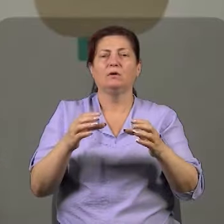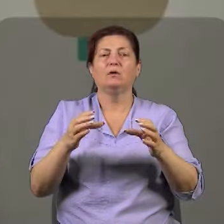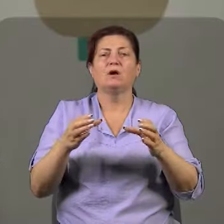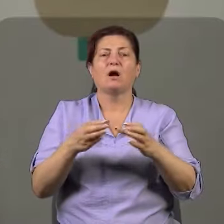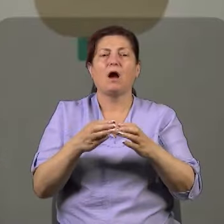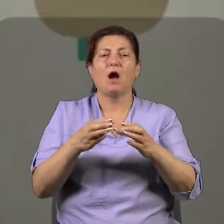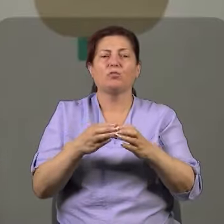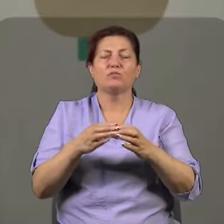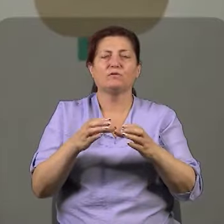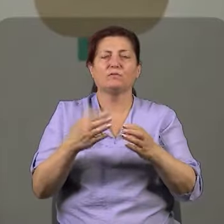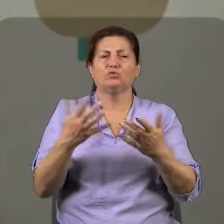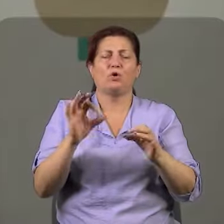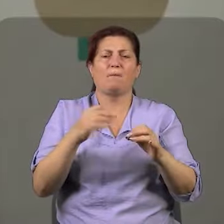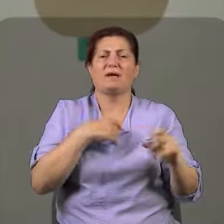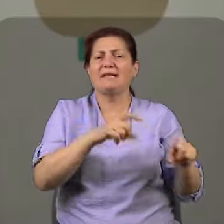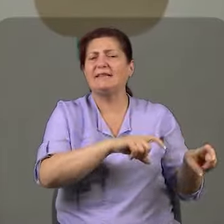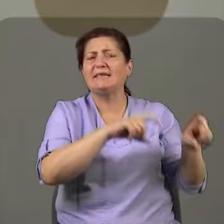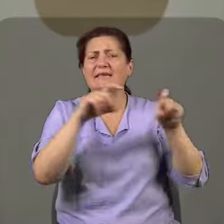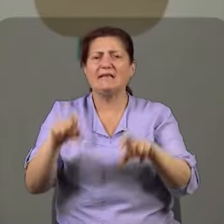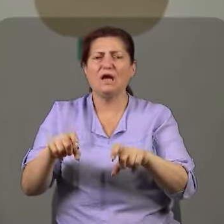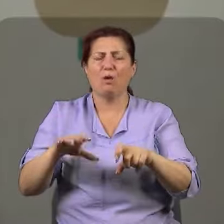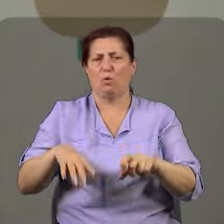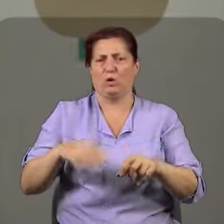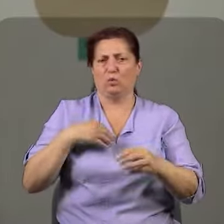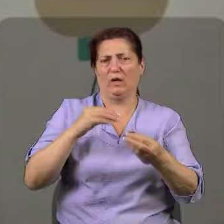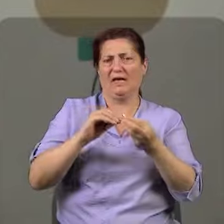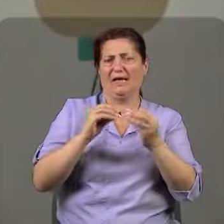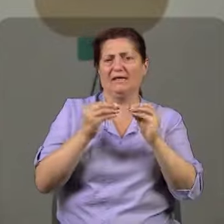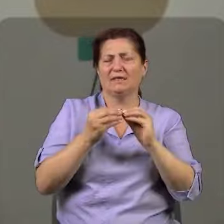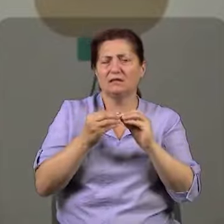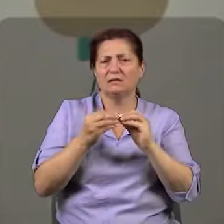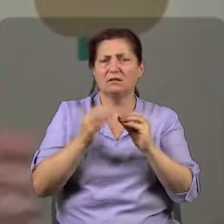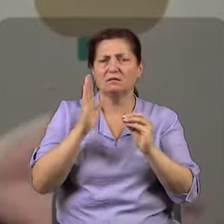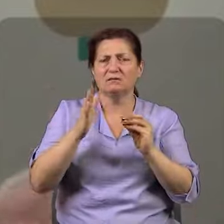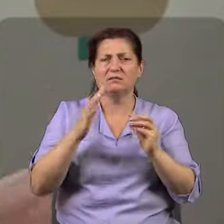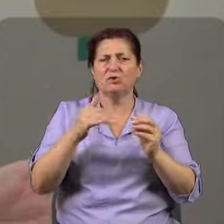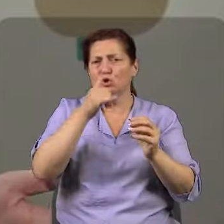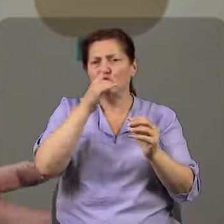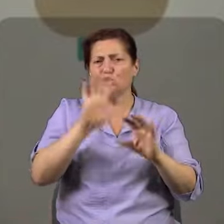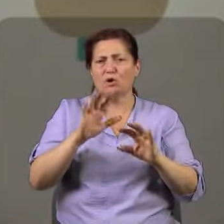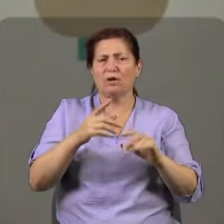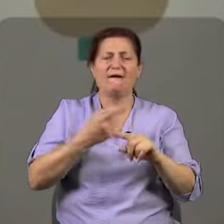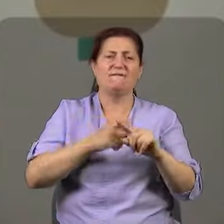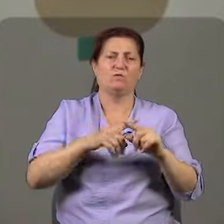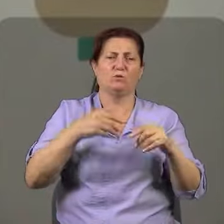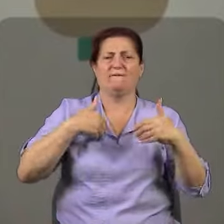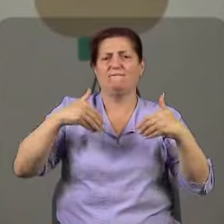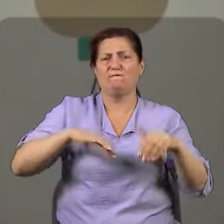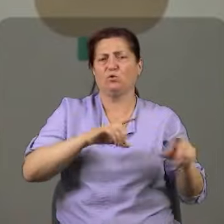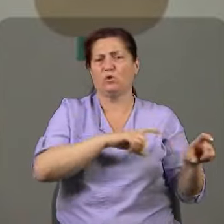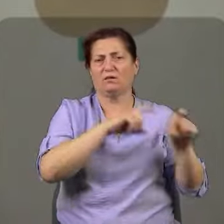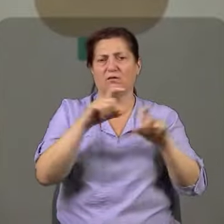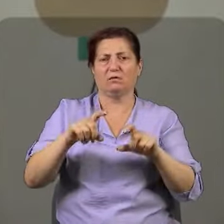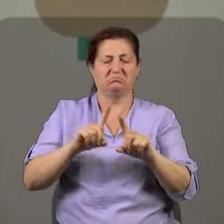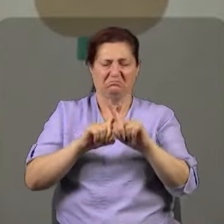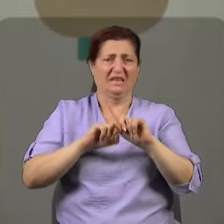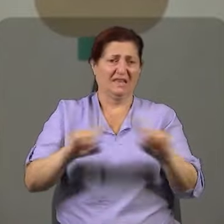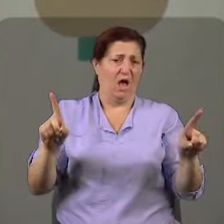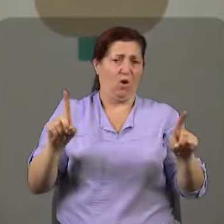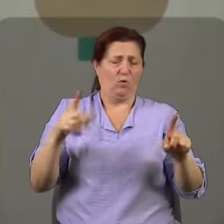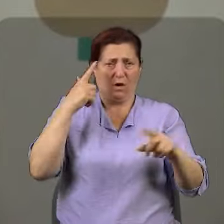պետքա տեղափոխենք, հետո դրանով խնդիր ստեղծում, որ հիմա չեն կարող ըստեղ զարգացնել, որտեղ որոշել ենք, որ տեղափոխելու ենք, ոնց որ տարօրինակ է, հասկանում